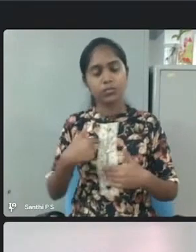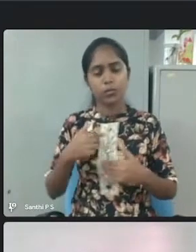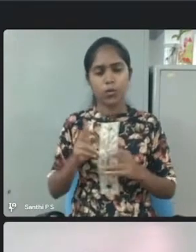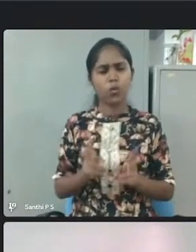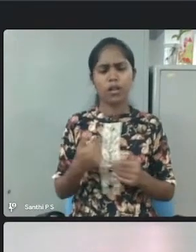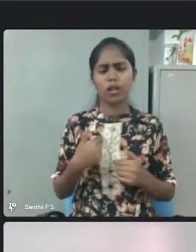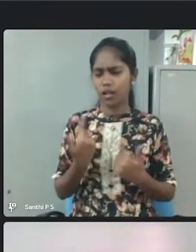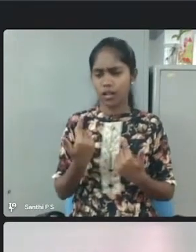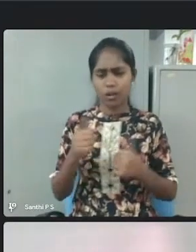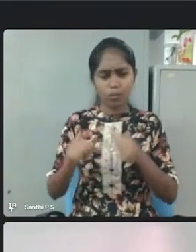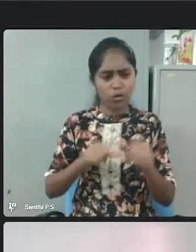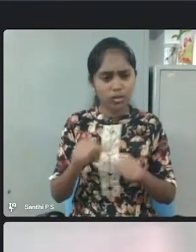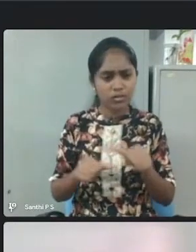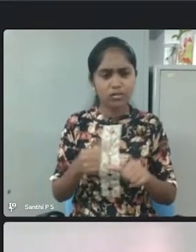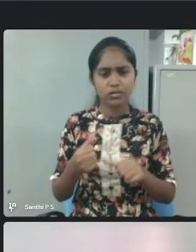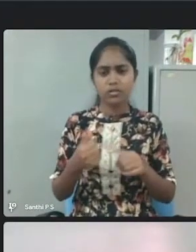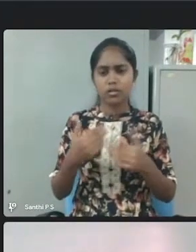പ്രവർത്തനങ്ങളിൽ, മാനുഷിക പ്രവർത്തനങ്ങളിൽ